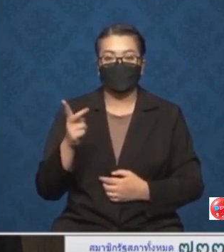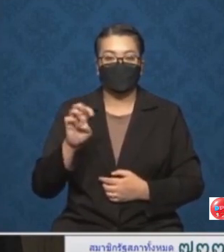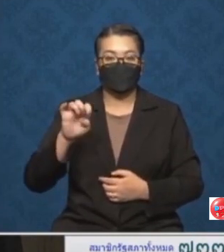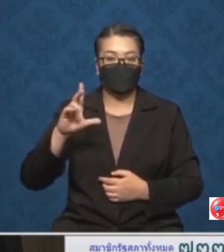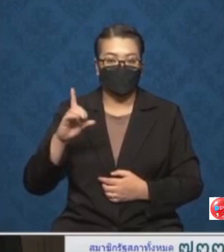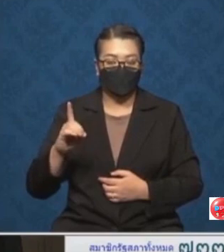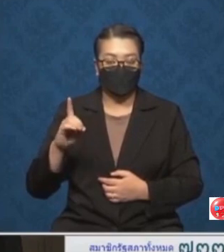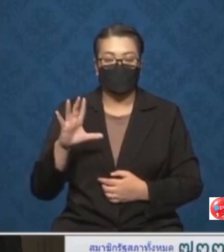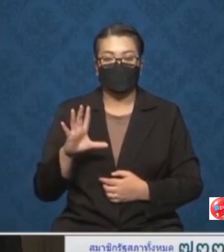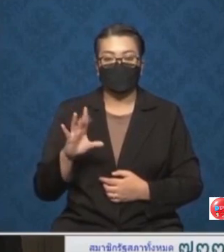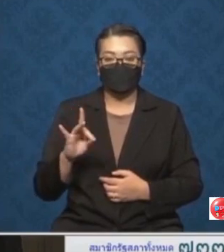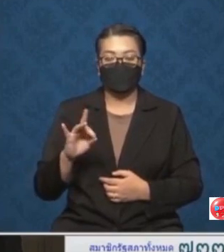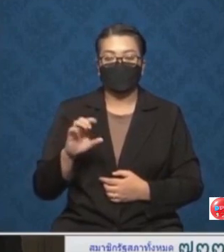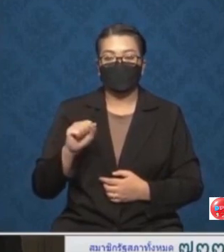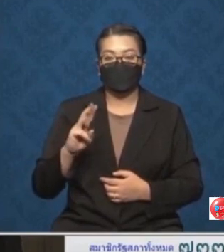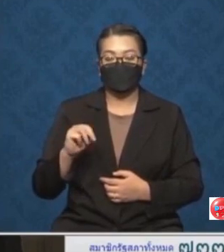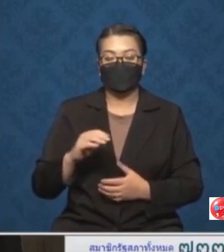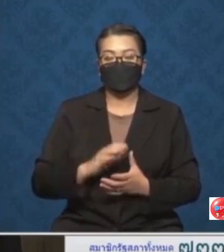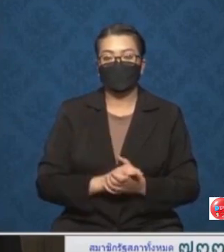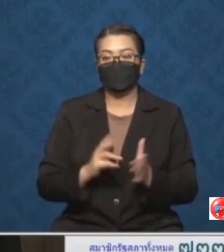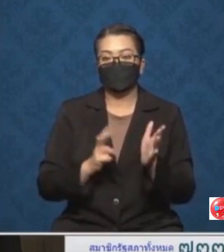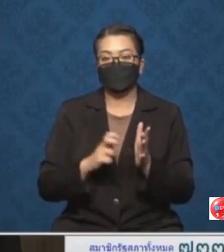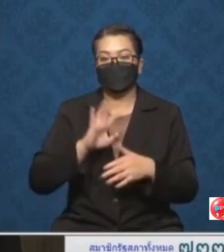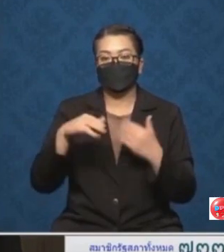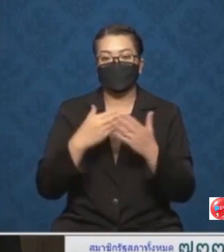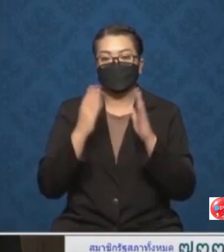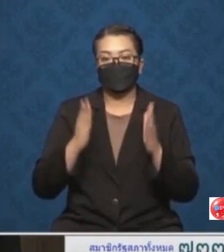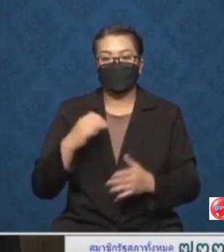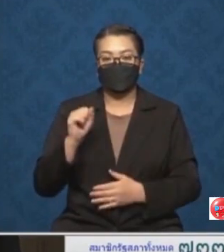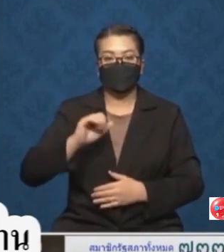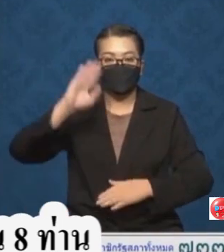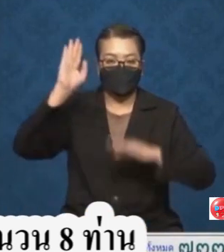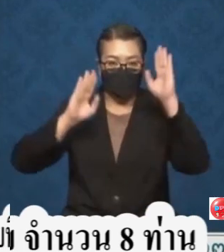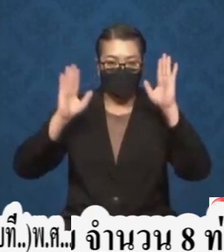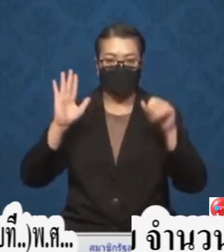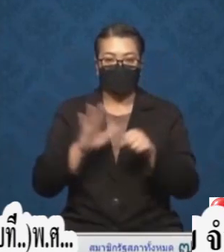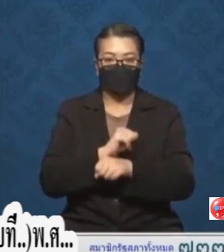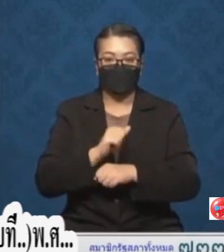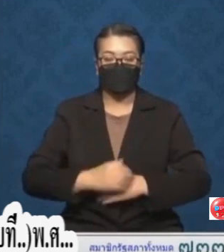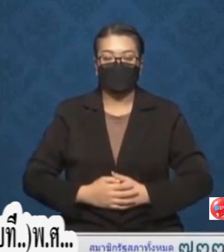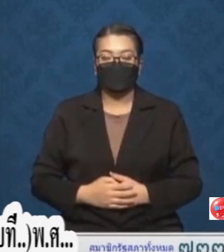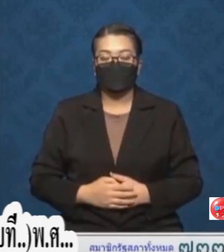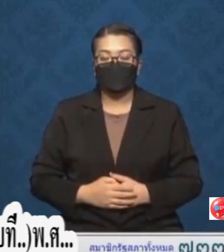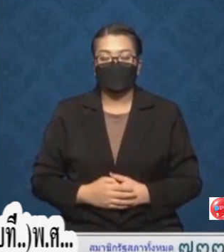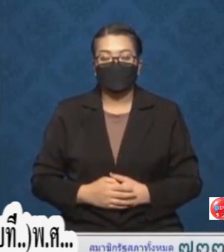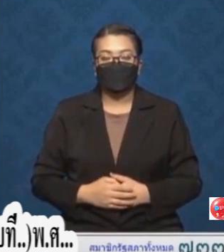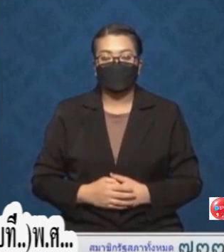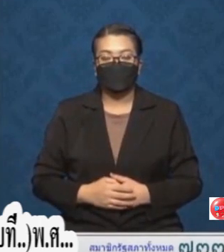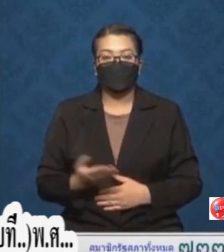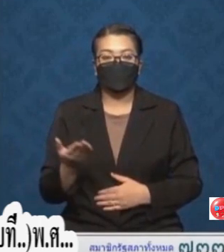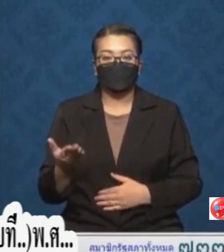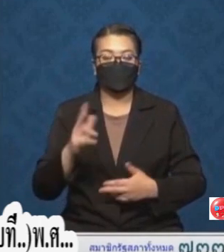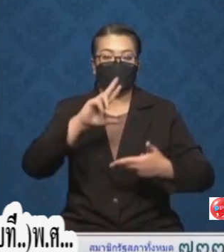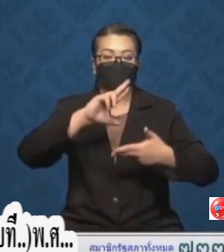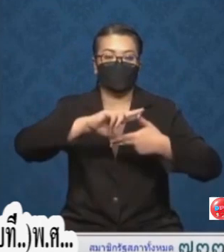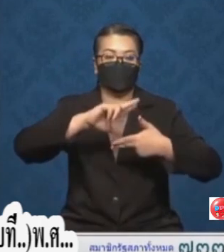นพงมณีขอผู้รับรองค่ะ ขอผู้รับรอง10ท่านนะครับกับผมครบครับถูกต้องครับต่อไปพรรคพลังประชารัฐ